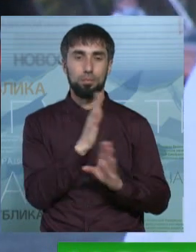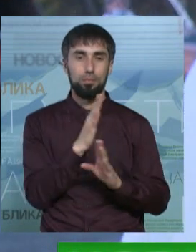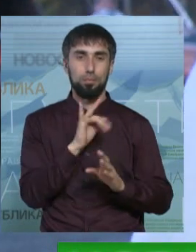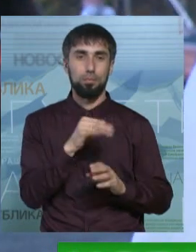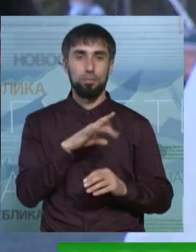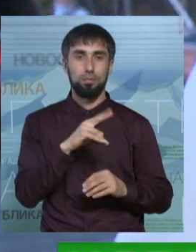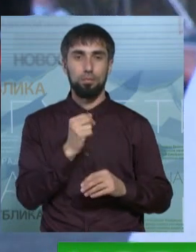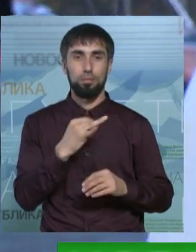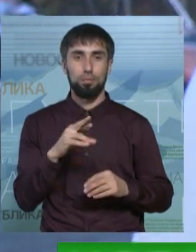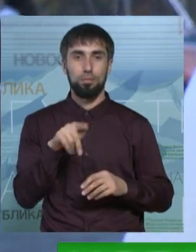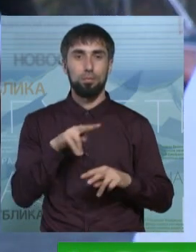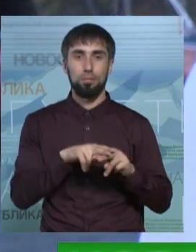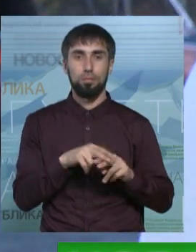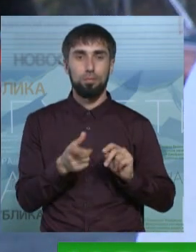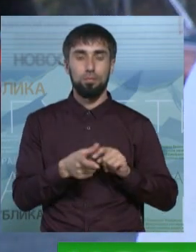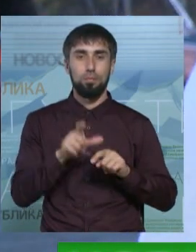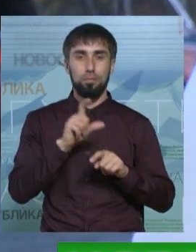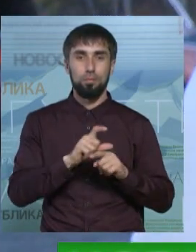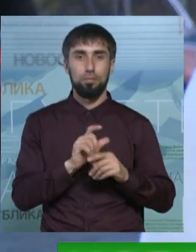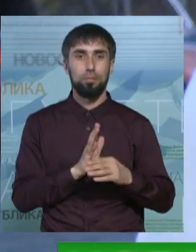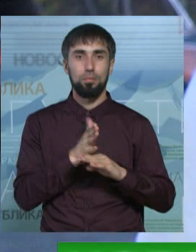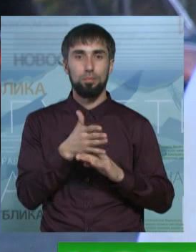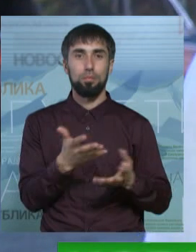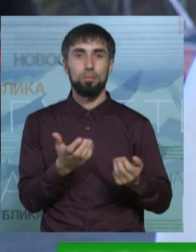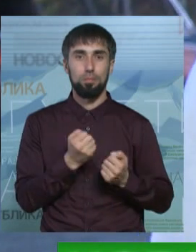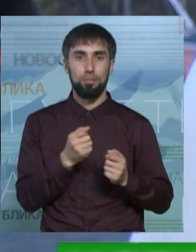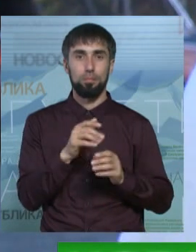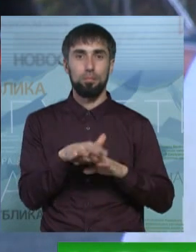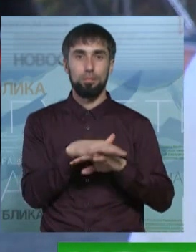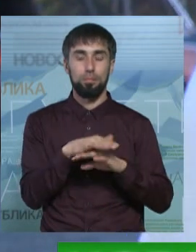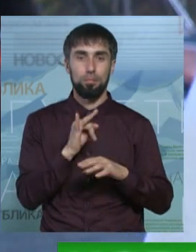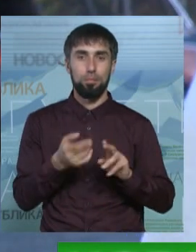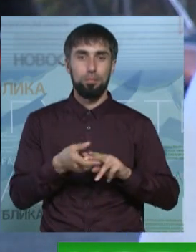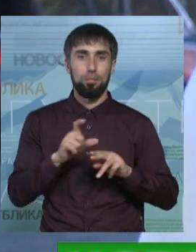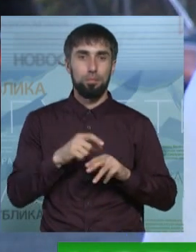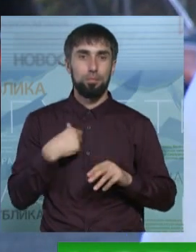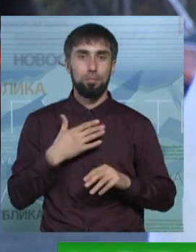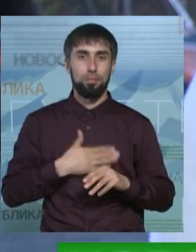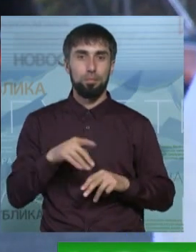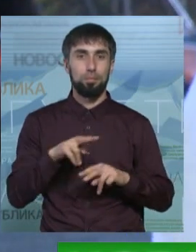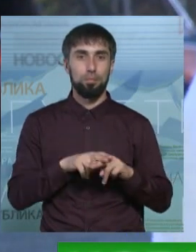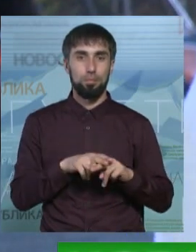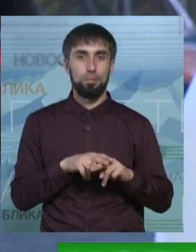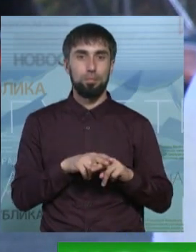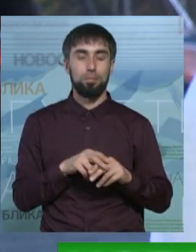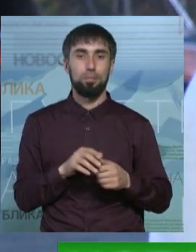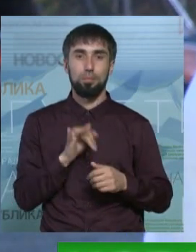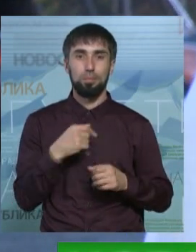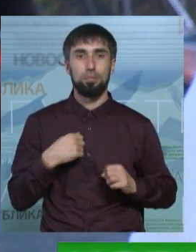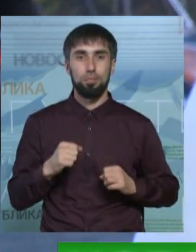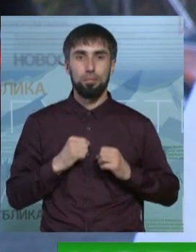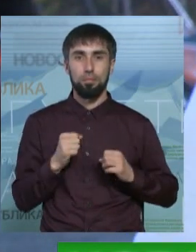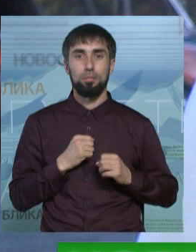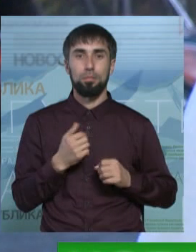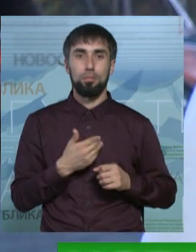Плюс здесь очень гостеприимный народ, и нам приятно здесь находиться. Поэтому мы стараемся и